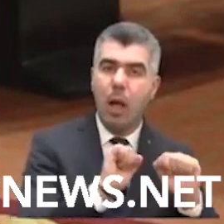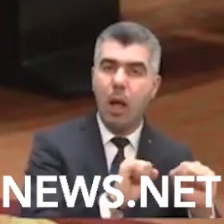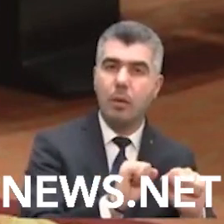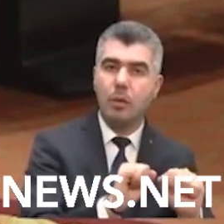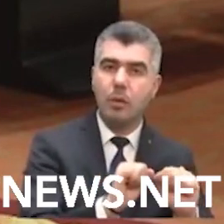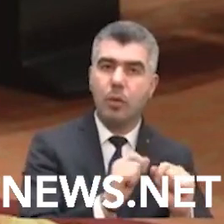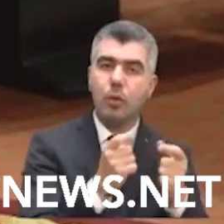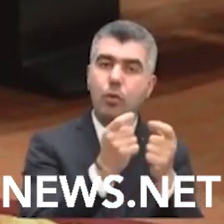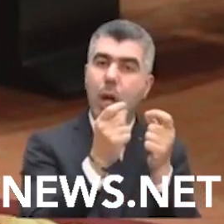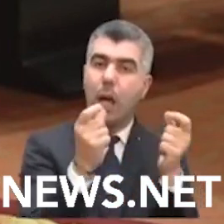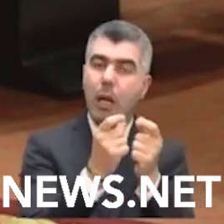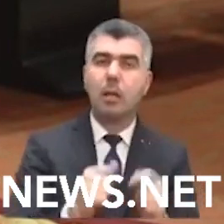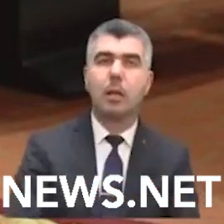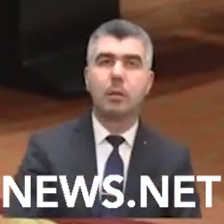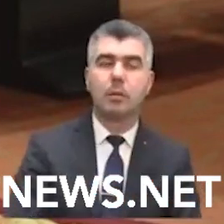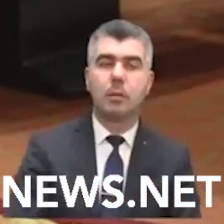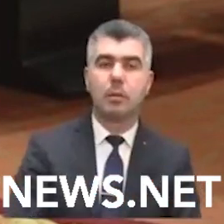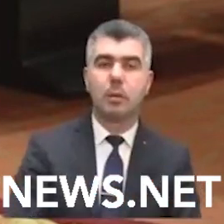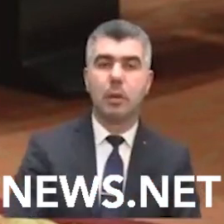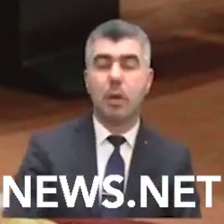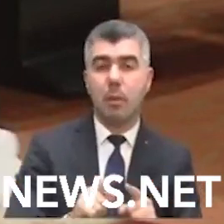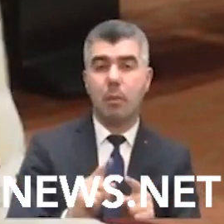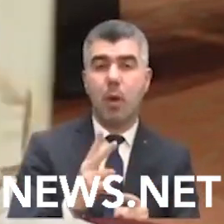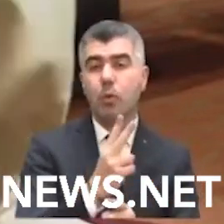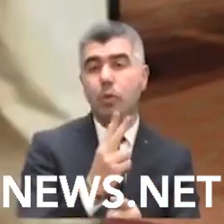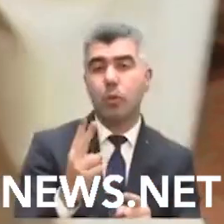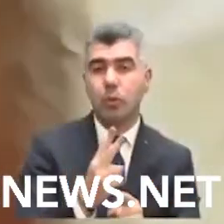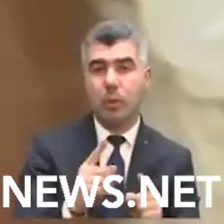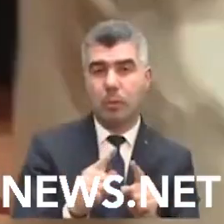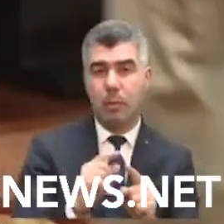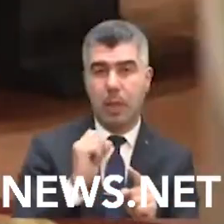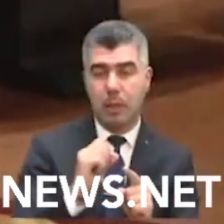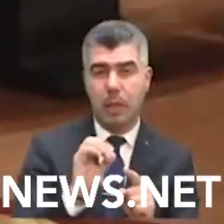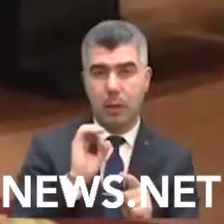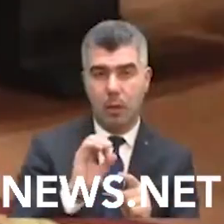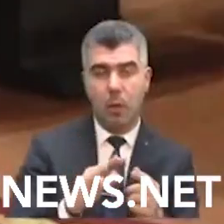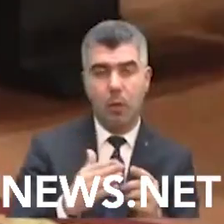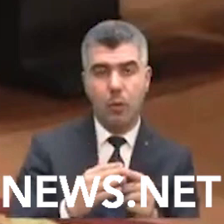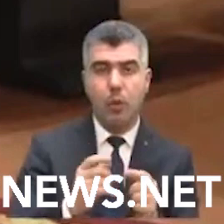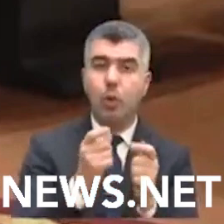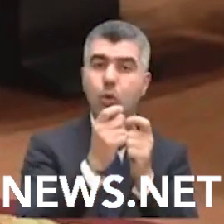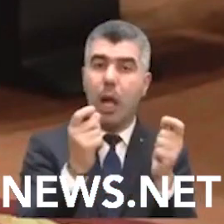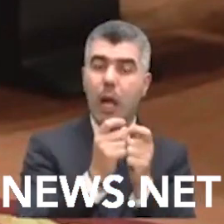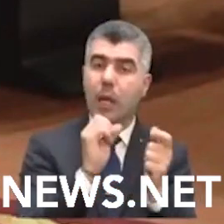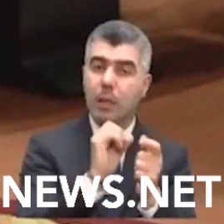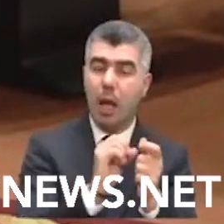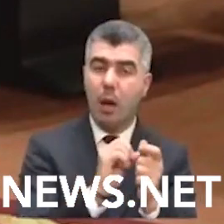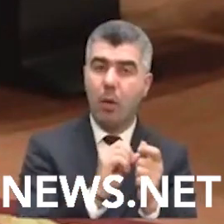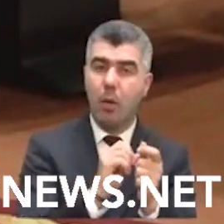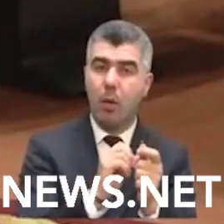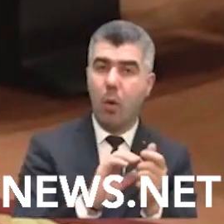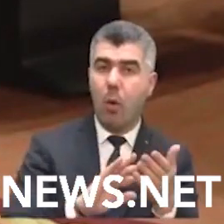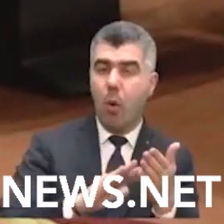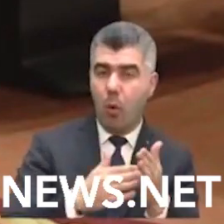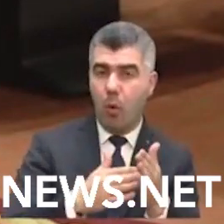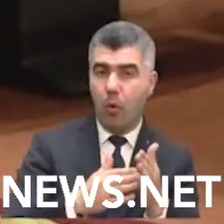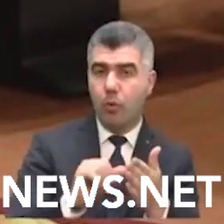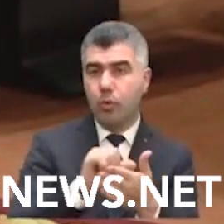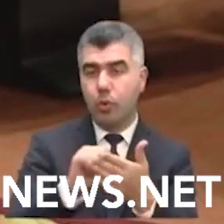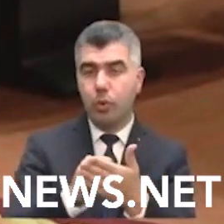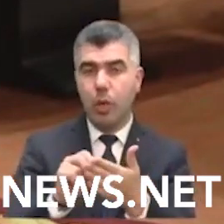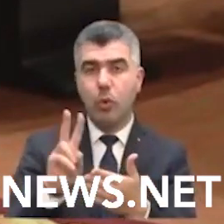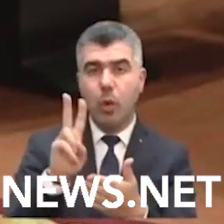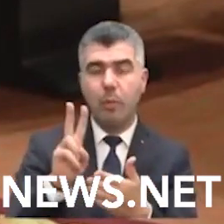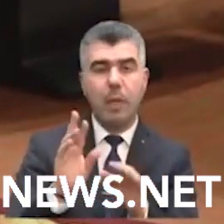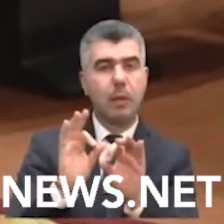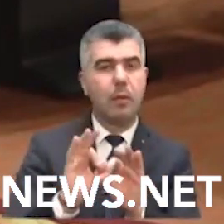بواسطة الحافلات، فصل وظيفتي الاستثمار والتسيير حيث أن تغطية تكاليف الاستثمار ستتم